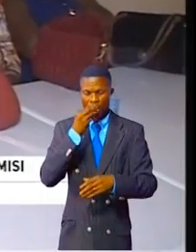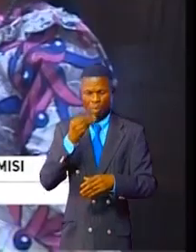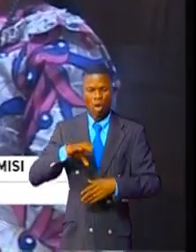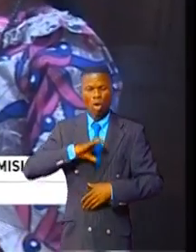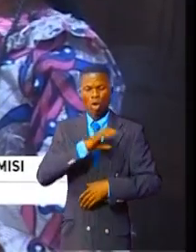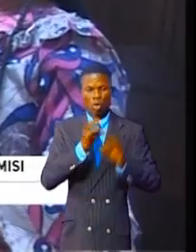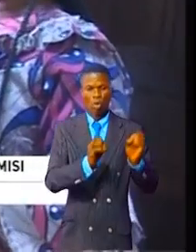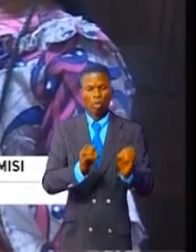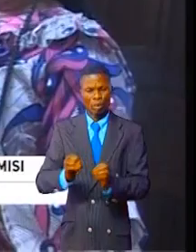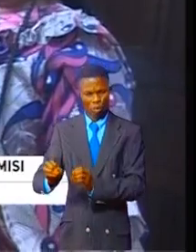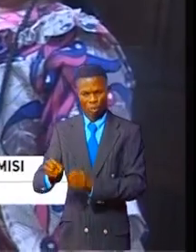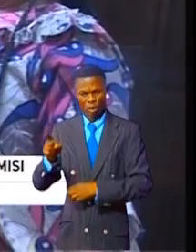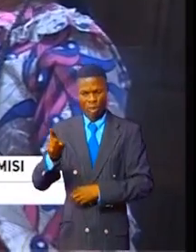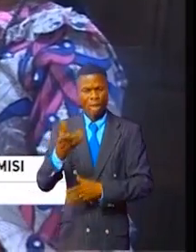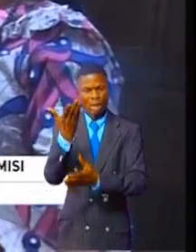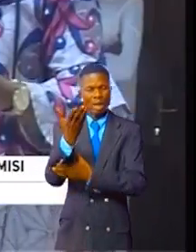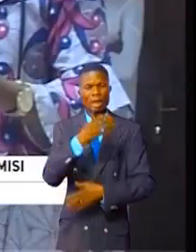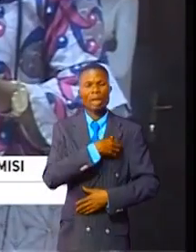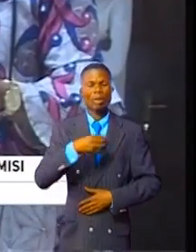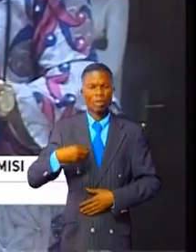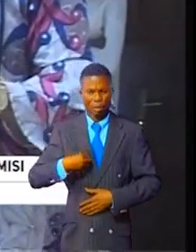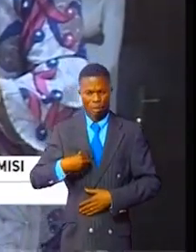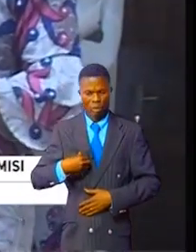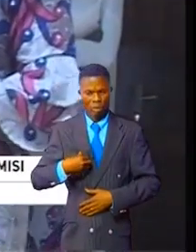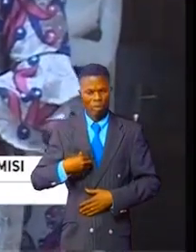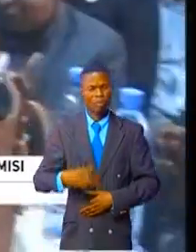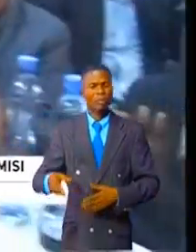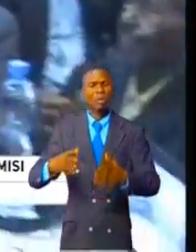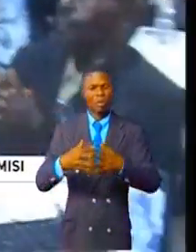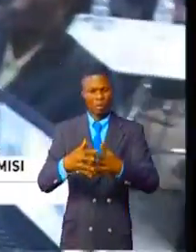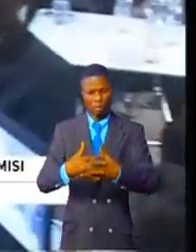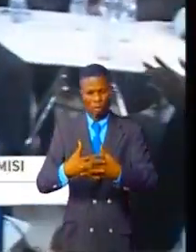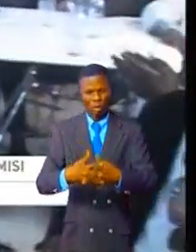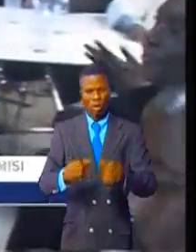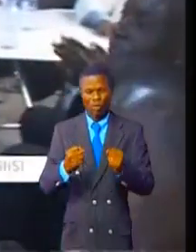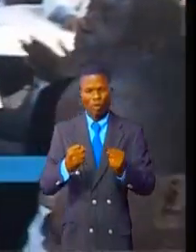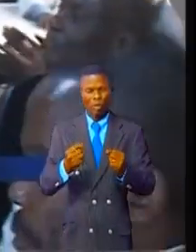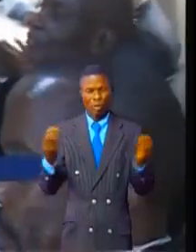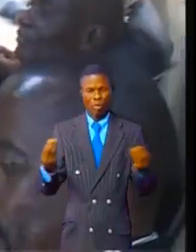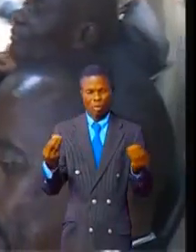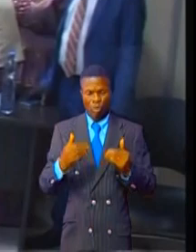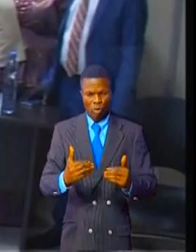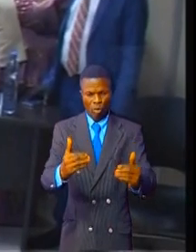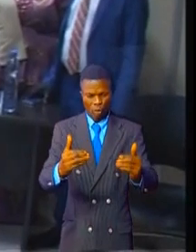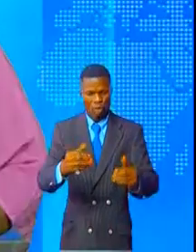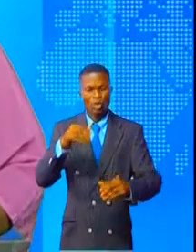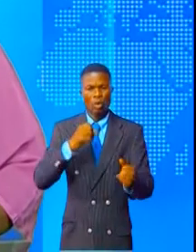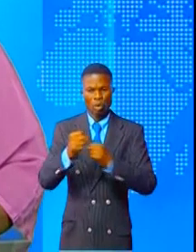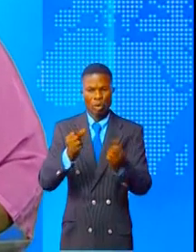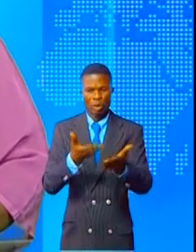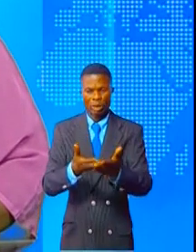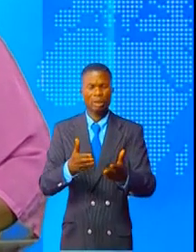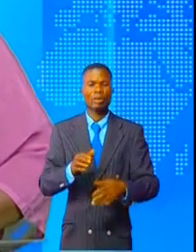qui appelle la femme de se tenir main dans la main afin de poursuivre leur lutte